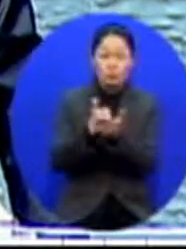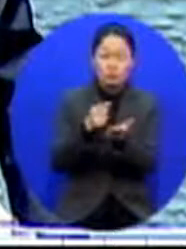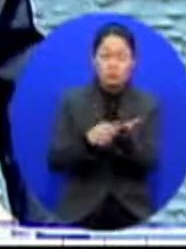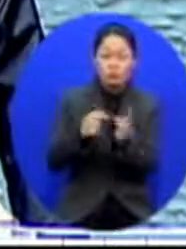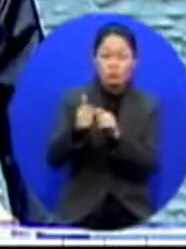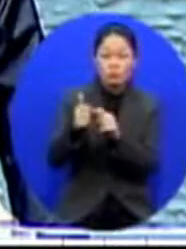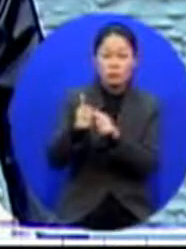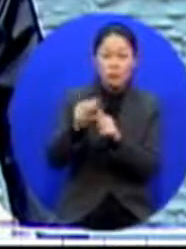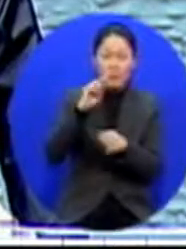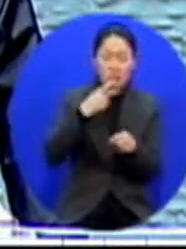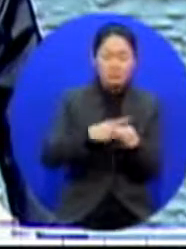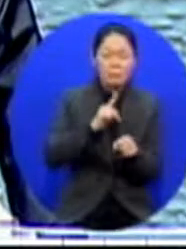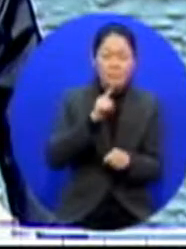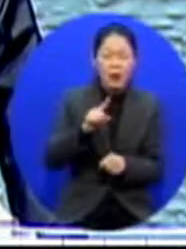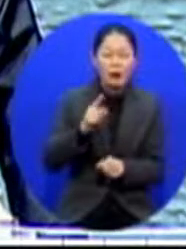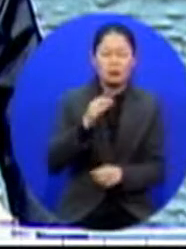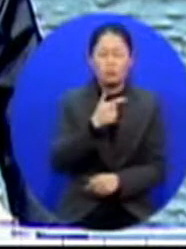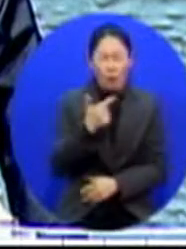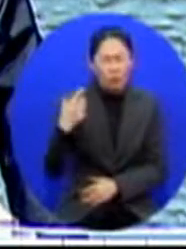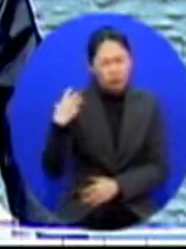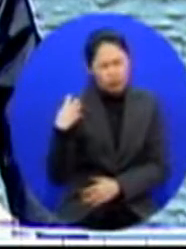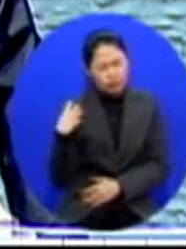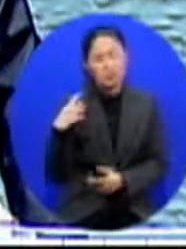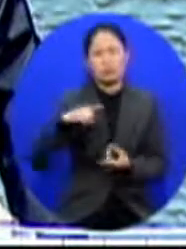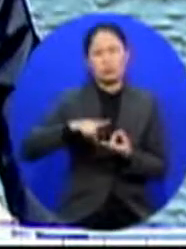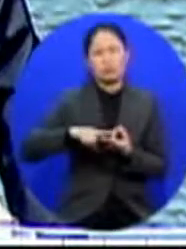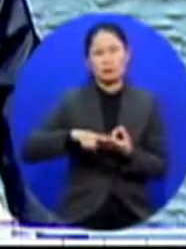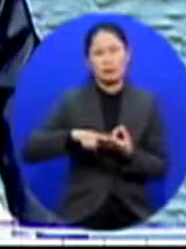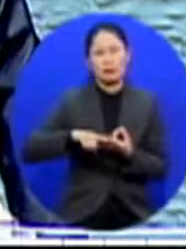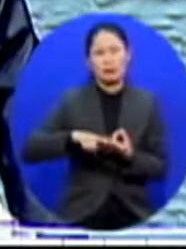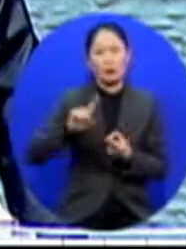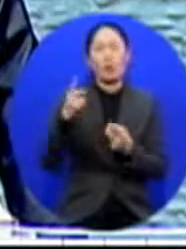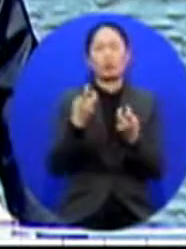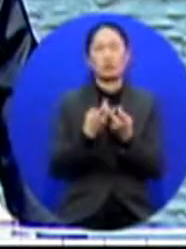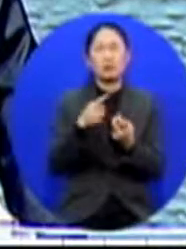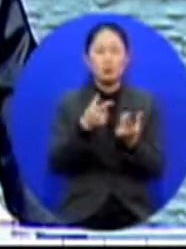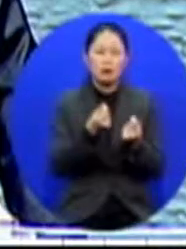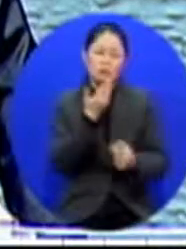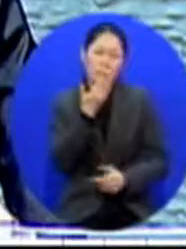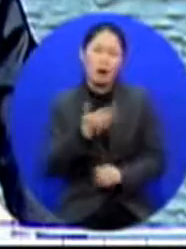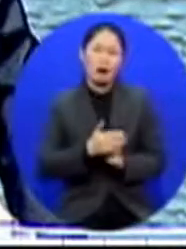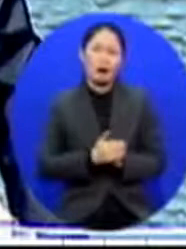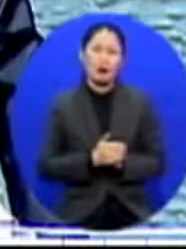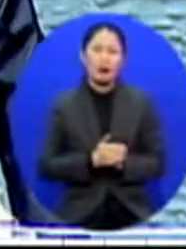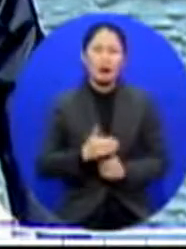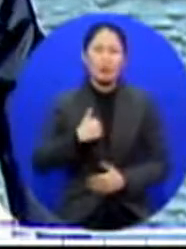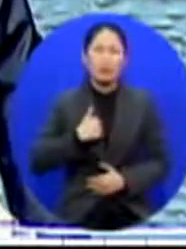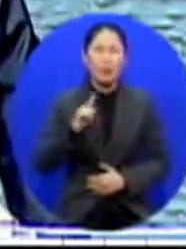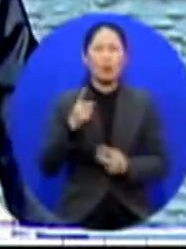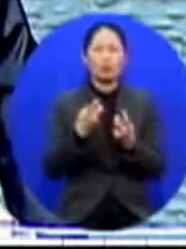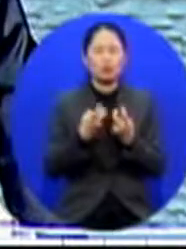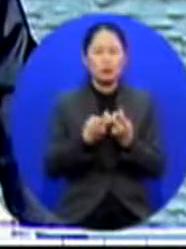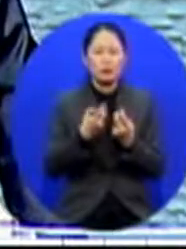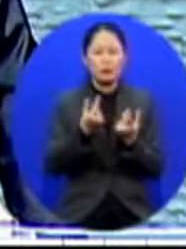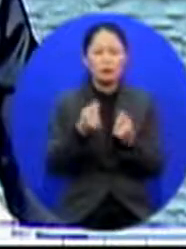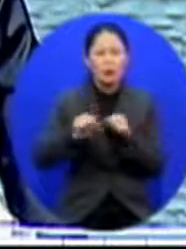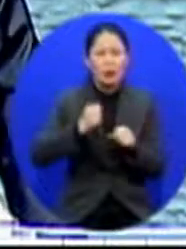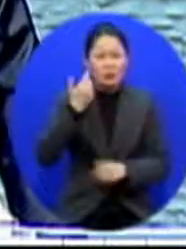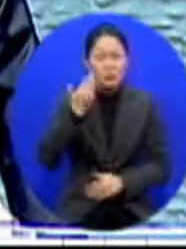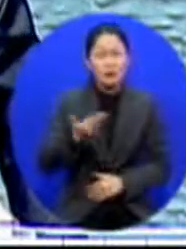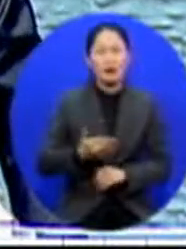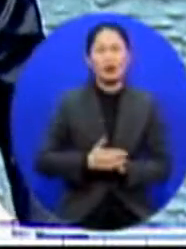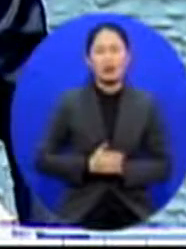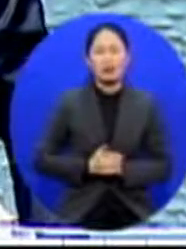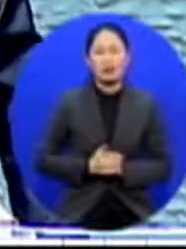너무 부담스러워 써요 어떻게 그렇게 할 수 있을까 내가 어떻게 그렇게 해야 되나